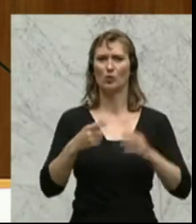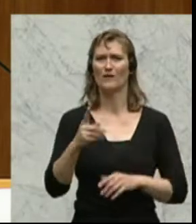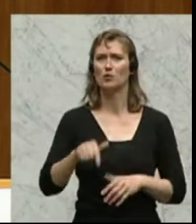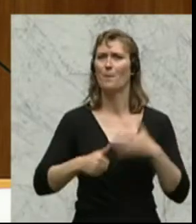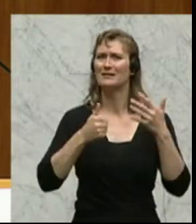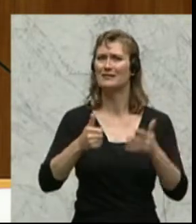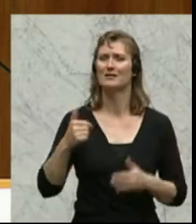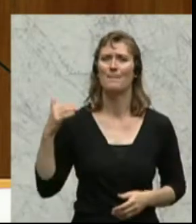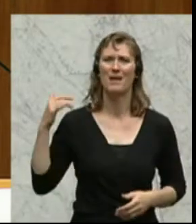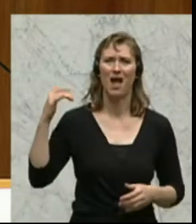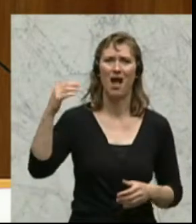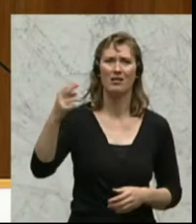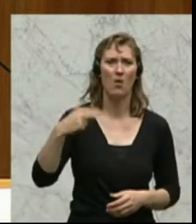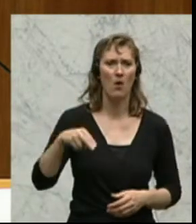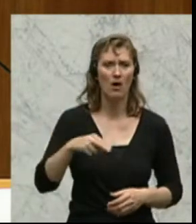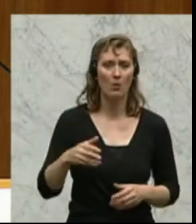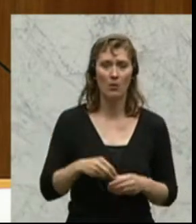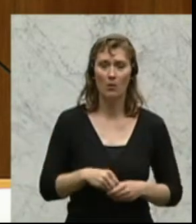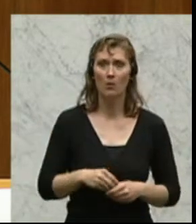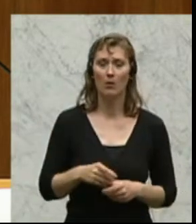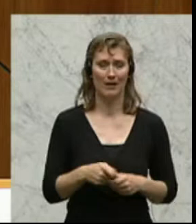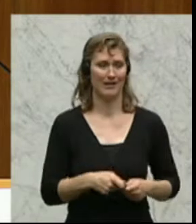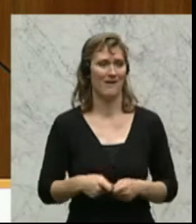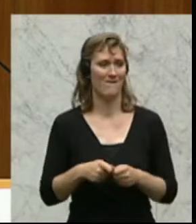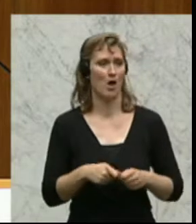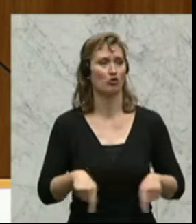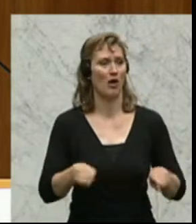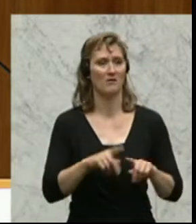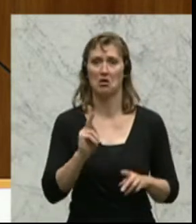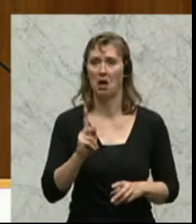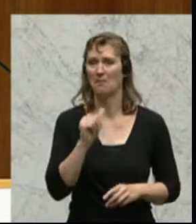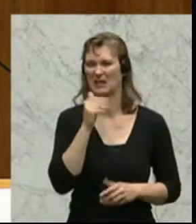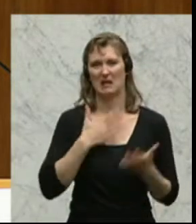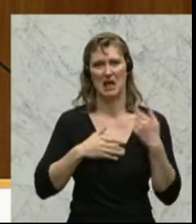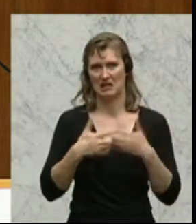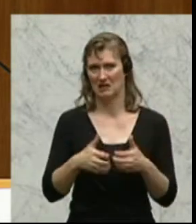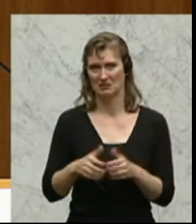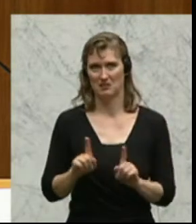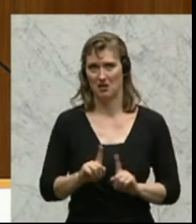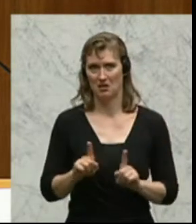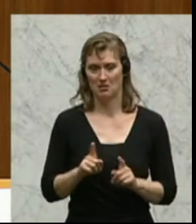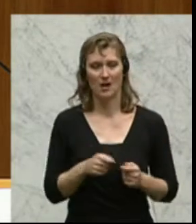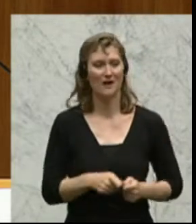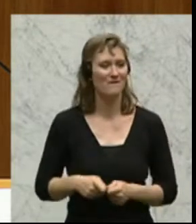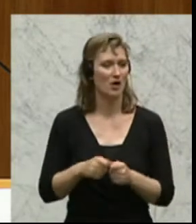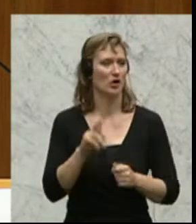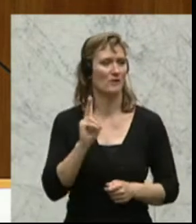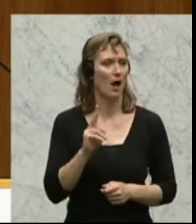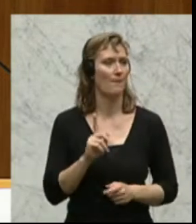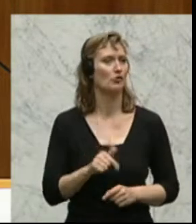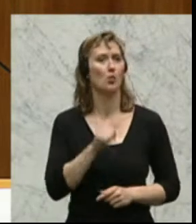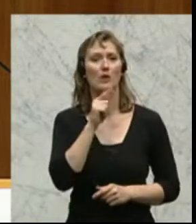Euro. Darüber sprechen die Gewerkschaften und Kammern aber nicht so gerne. Die Gewerkschaften und Kammern sollen nicht nur lautstark